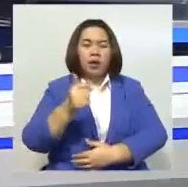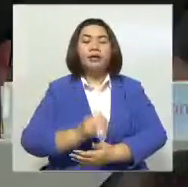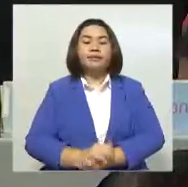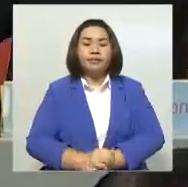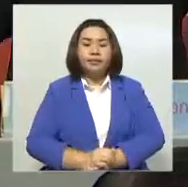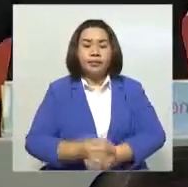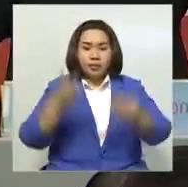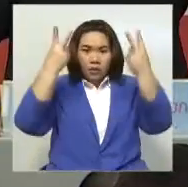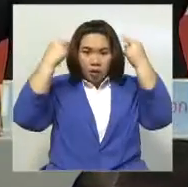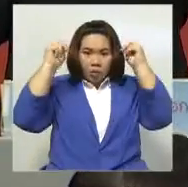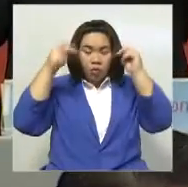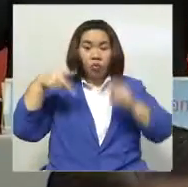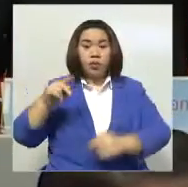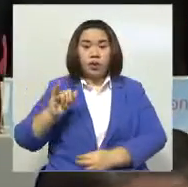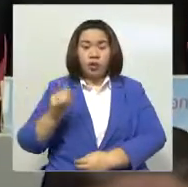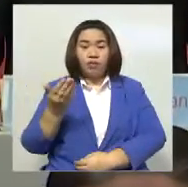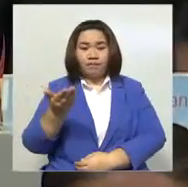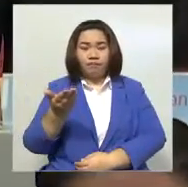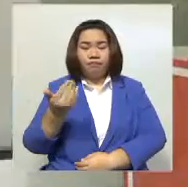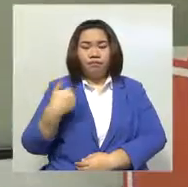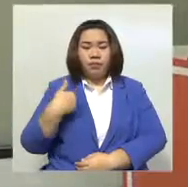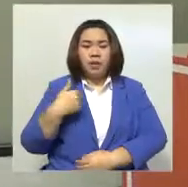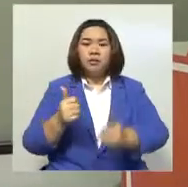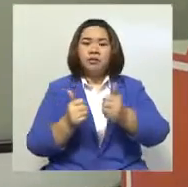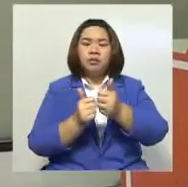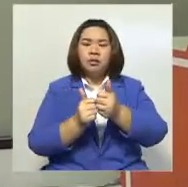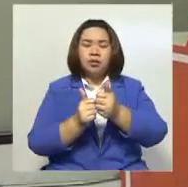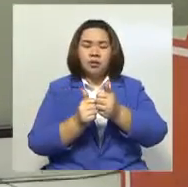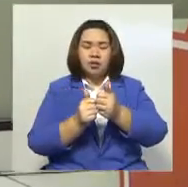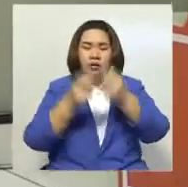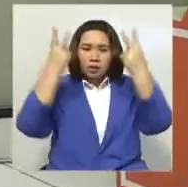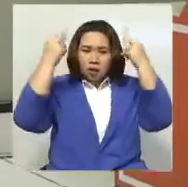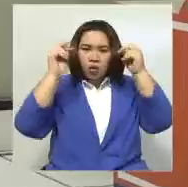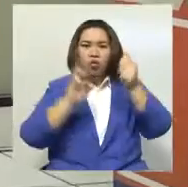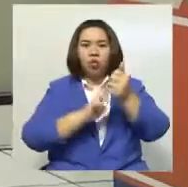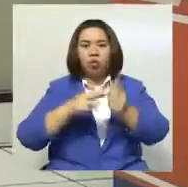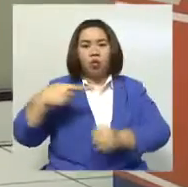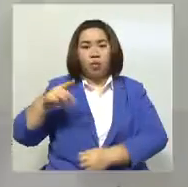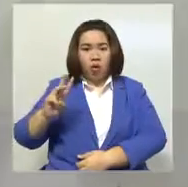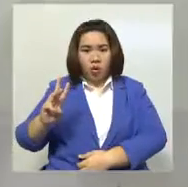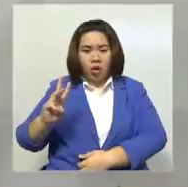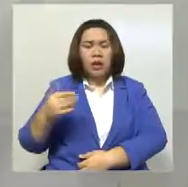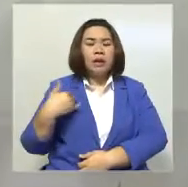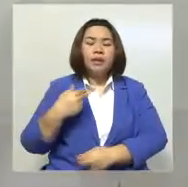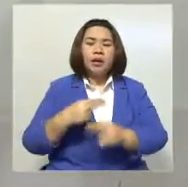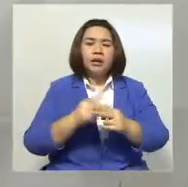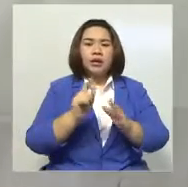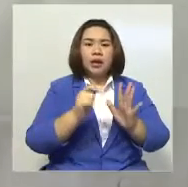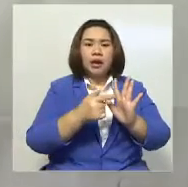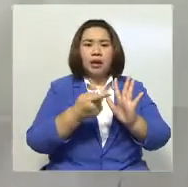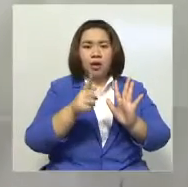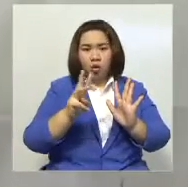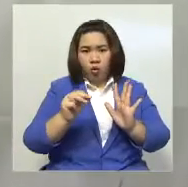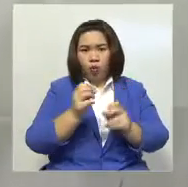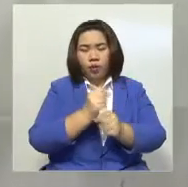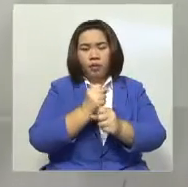โดยทางด้านของพลเอกประยุทธ์จันทร์โอชานายกรัฐมนตรีนะครับพร้อมด้วยพลเอกประวิตรวงษ์สุวรรณรองนายกรัฐมนตรีนายอาคมเติมพิทยาไพศิษฐ์รั